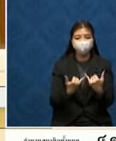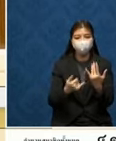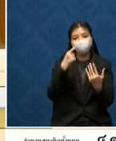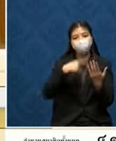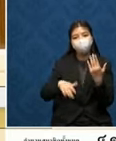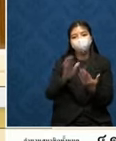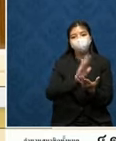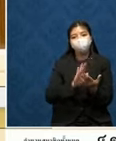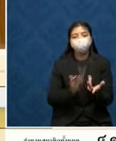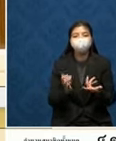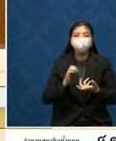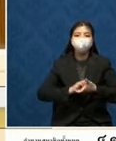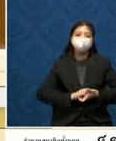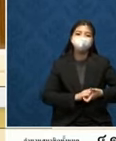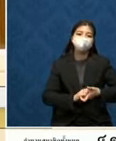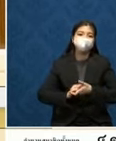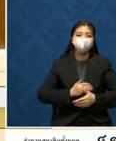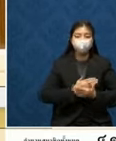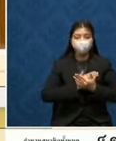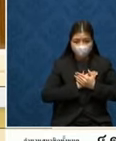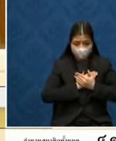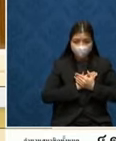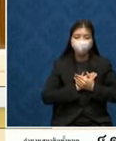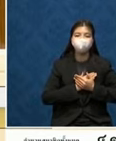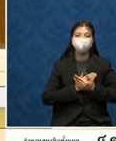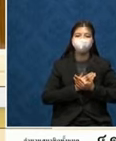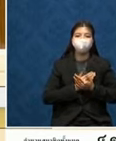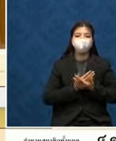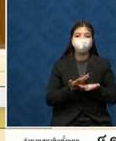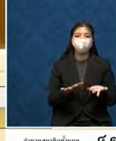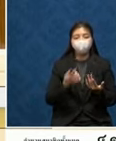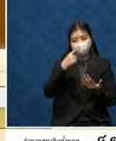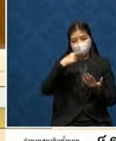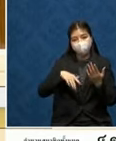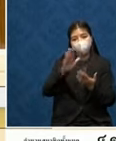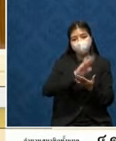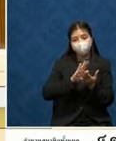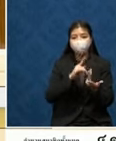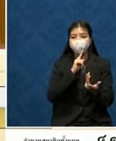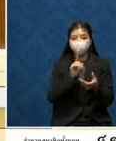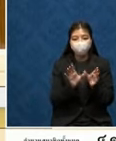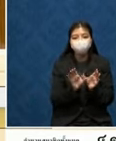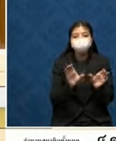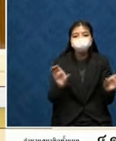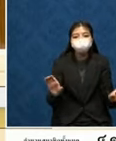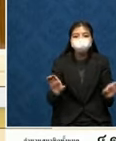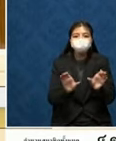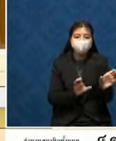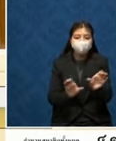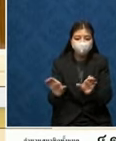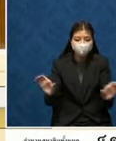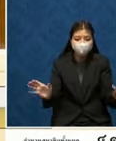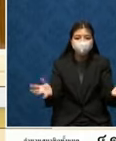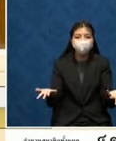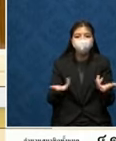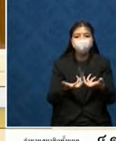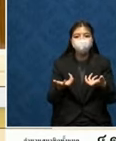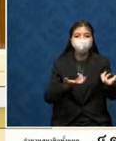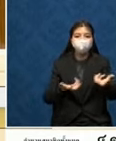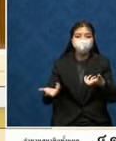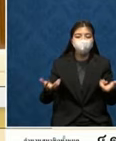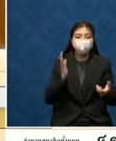ความรักความสามัคคีไม่แตกแยกเพราะเราคือประเทศไทยถ้าเราแตกแยกแบ่งกันไปแบ่งกันมาแบบนี้วันหน้าเราจะไป